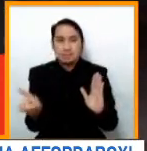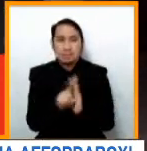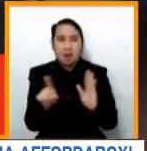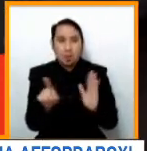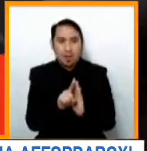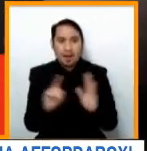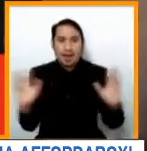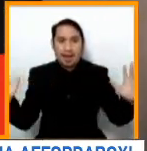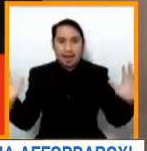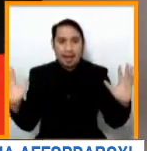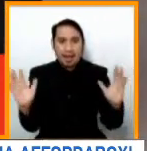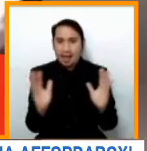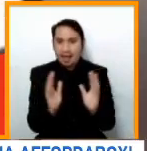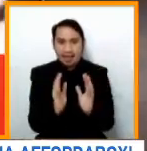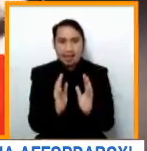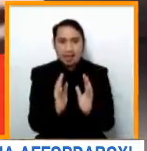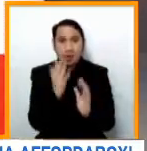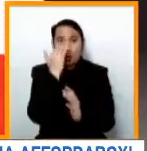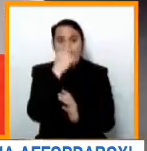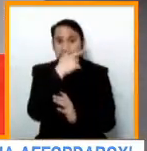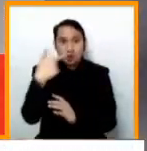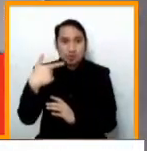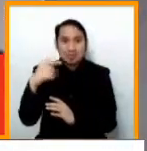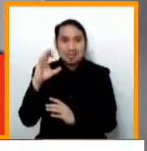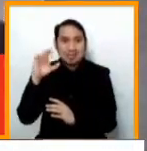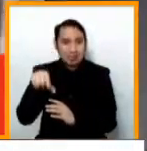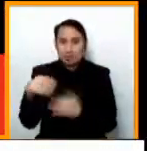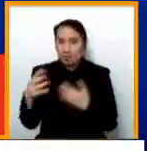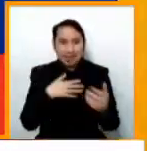City na nasa GCQ with heightened restrictions.